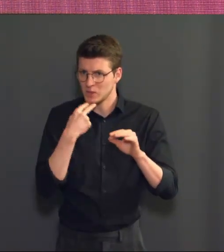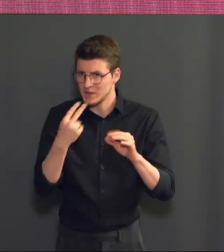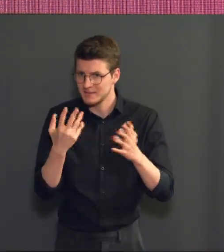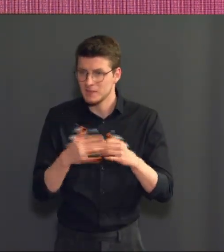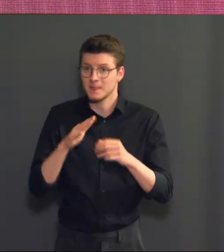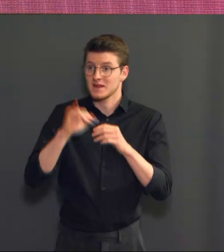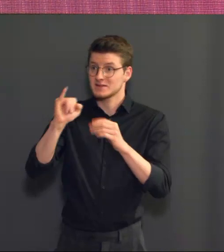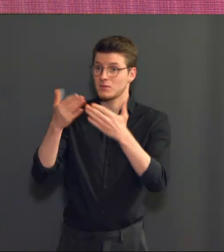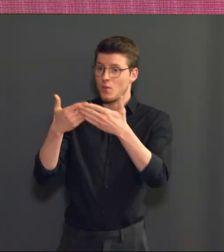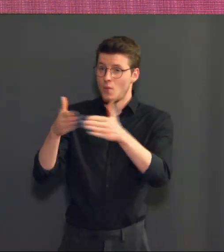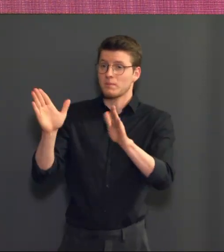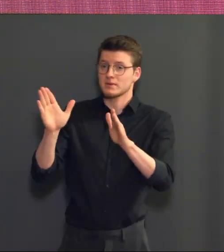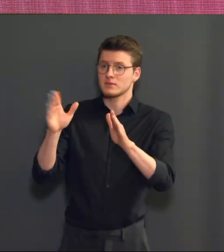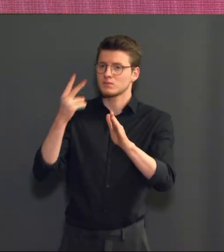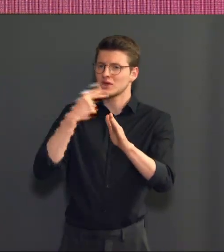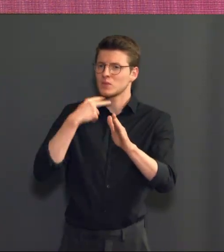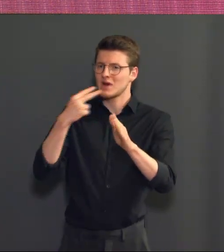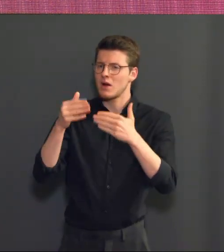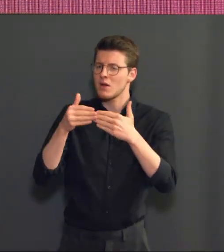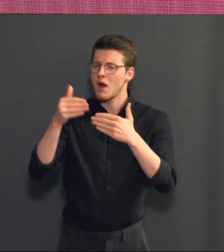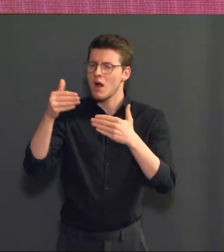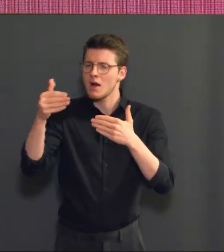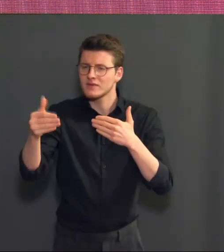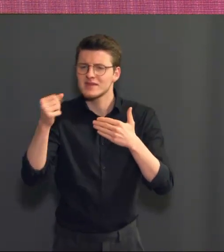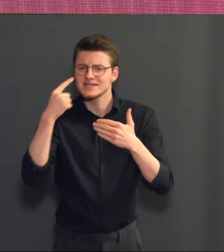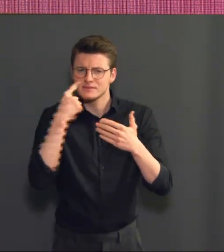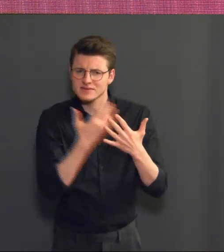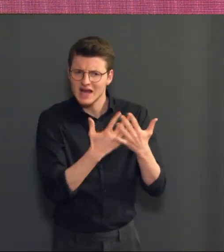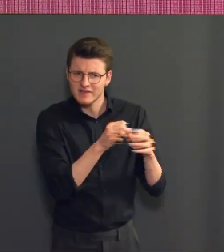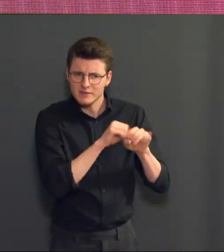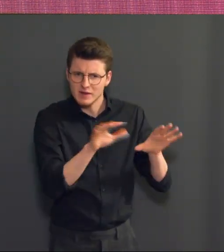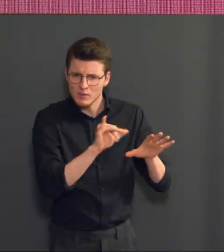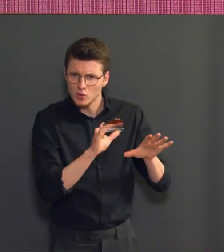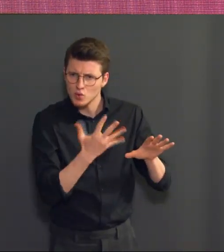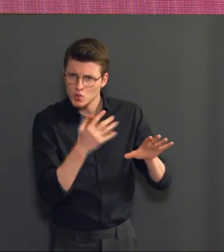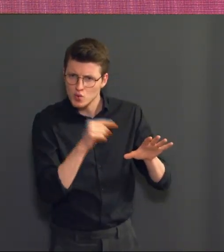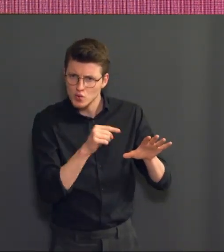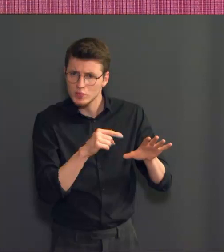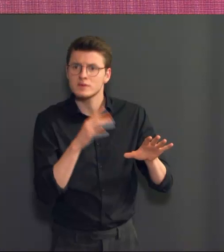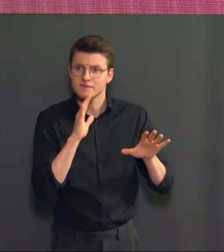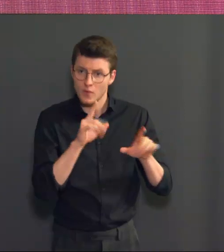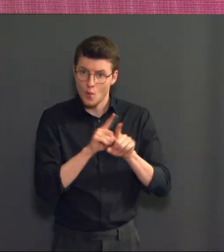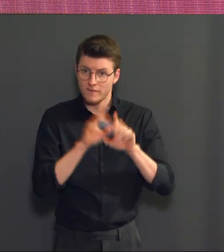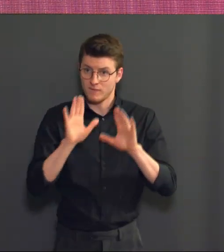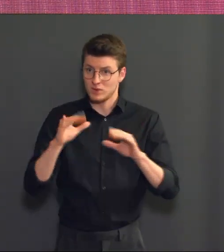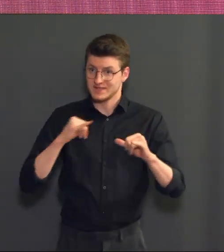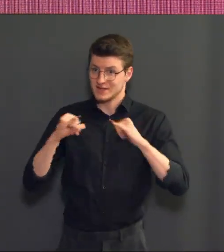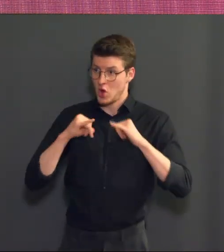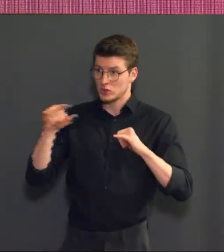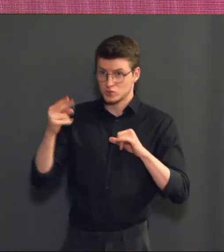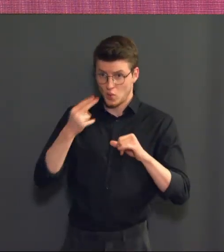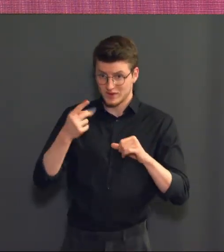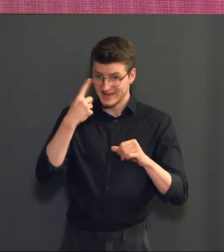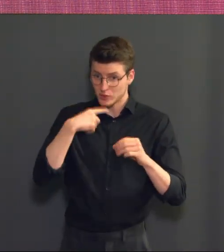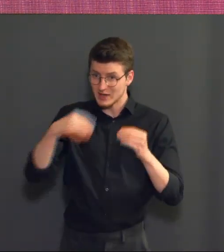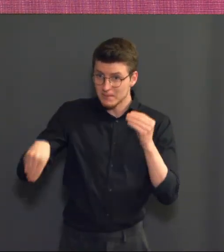eerste effect op de besmettingscijfers. Voor de ziekenhuiscijfers moet je dan nog een week langer wachten, een 3-tal weken na de